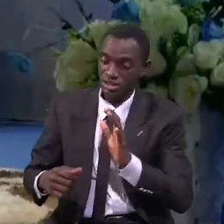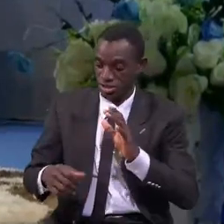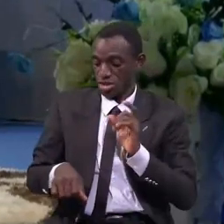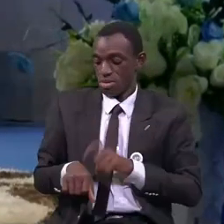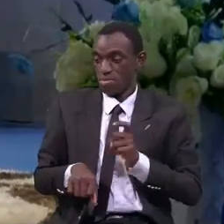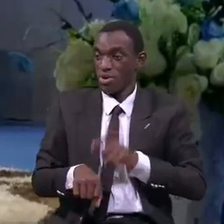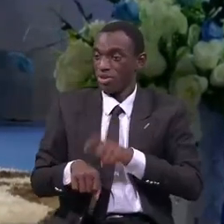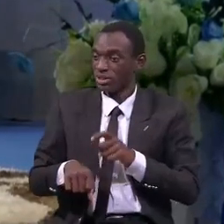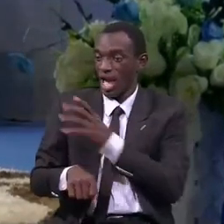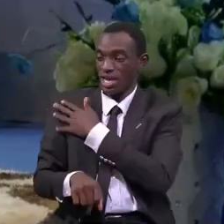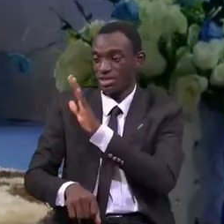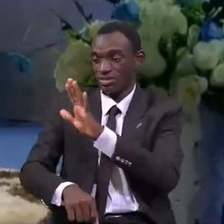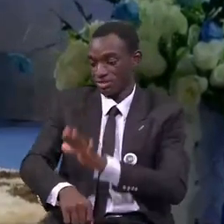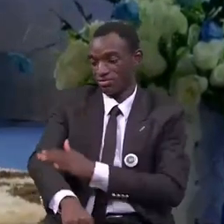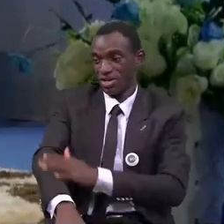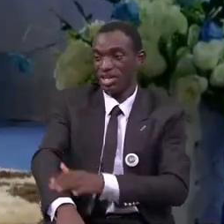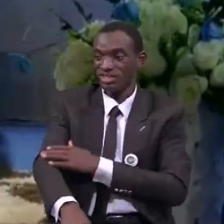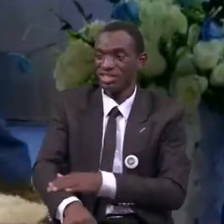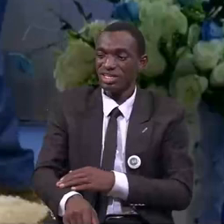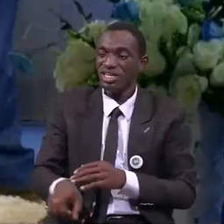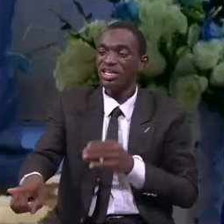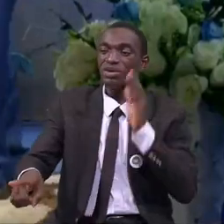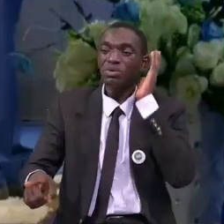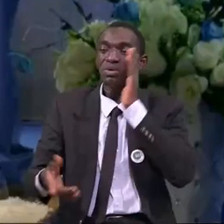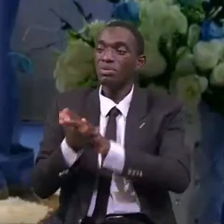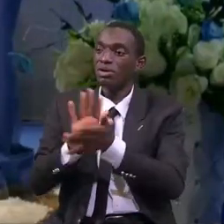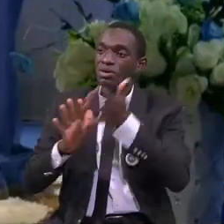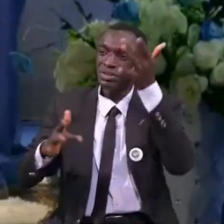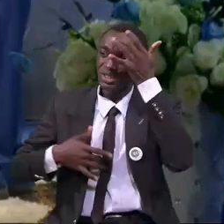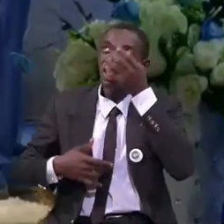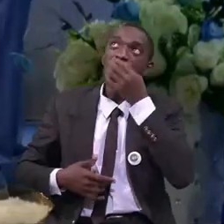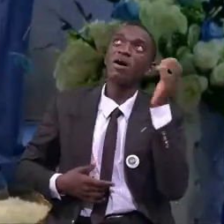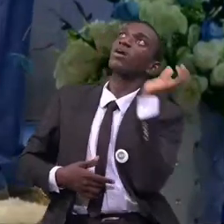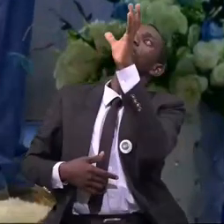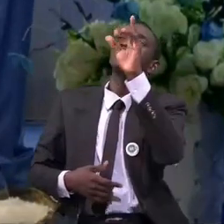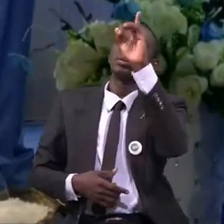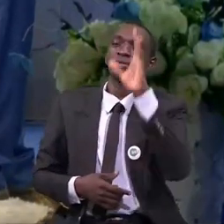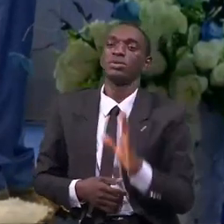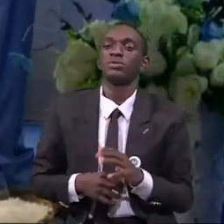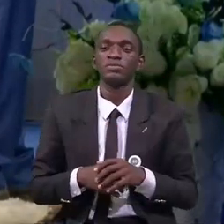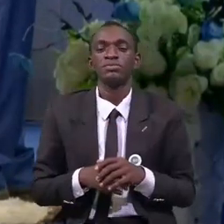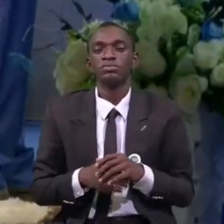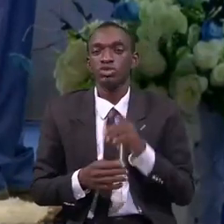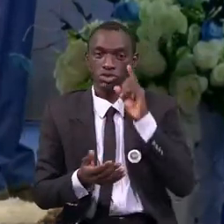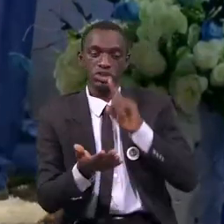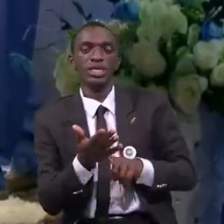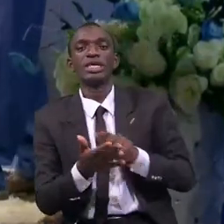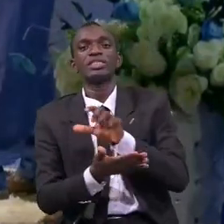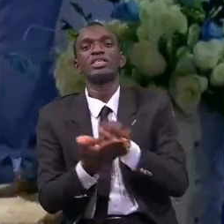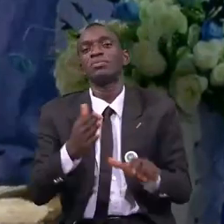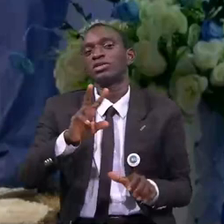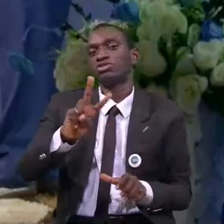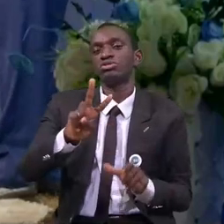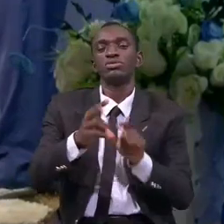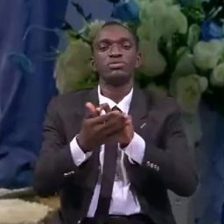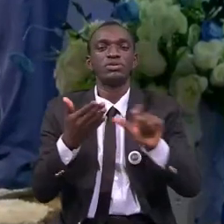touche touche sa ch touch ses il va te maudir en face voyons chapitre 2